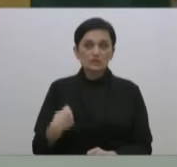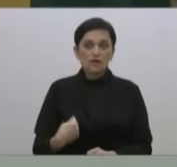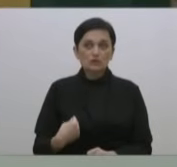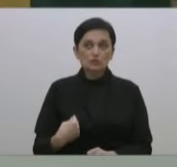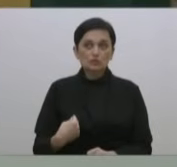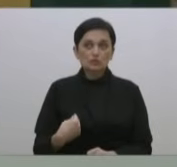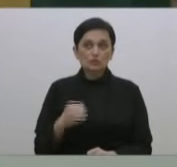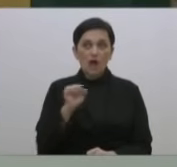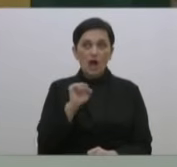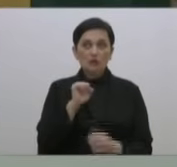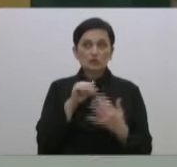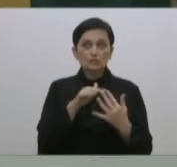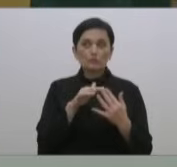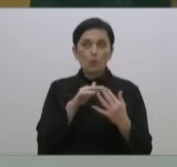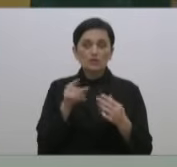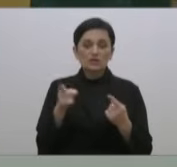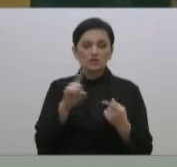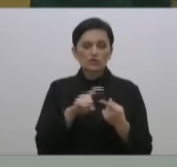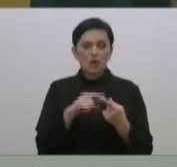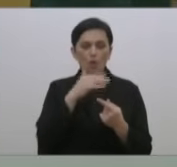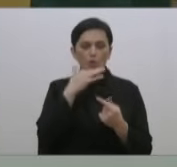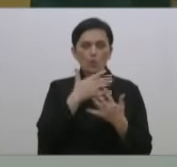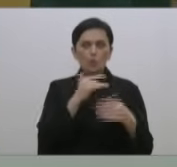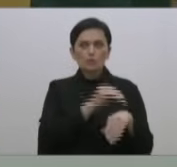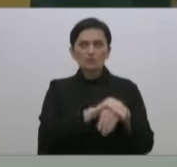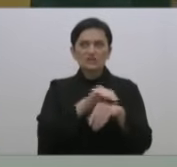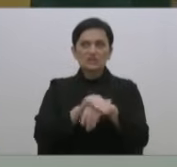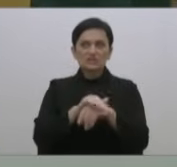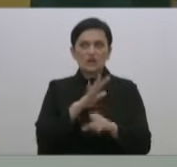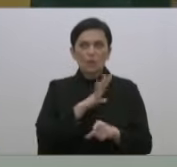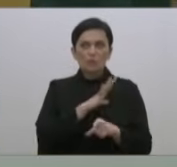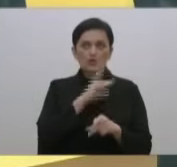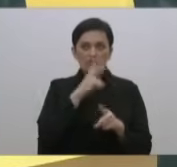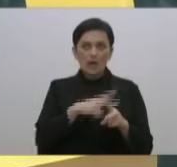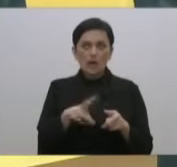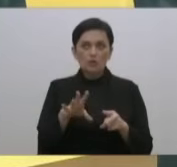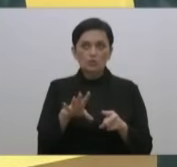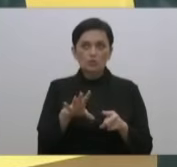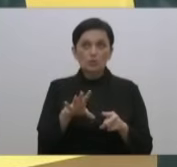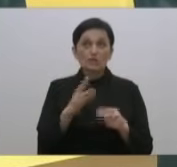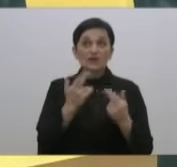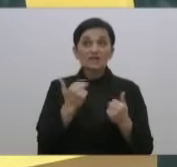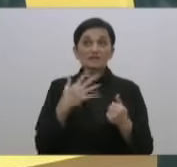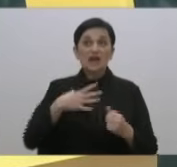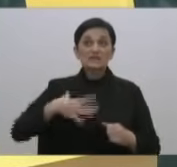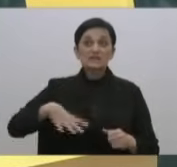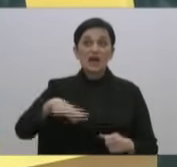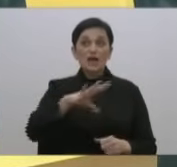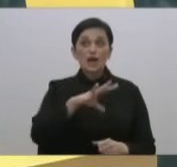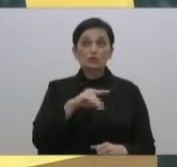სტრასბურგში აგვისტოს ომთან დაკავშირებით უამრავი მტკიცებულება იყო დაკარგული და